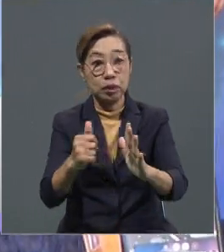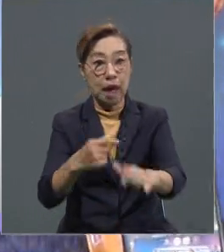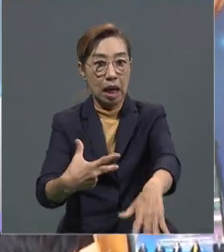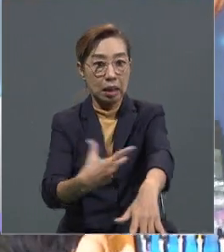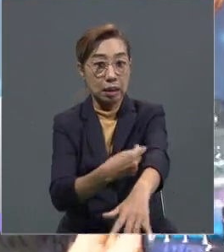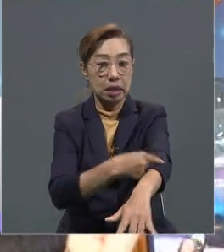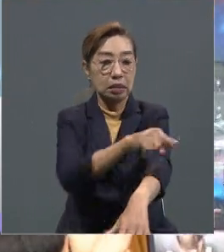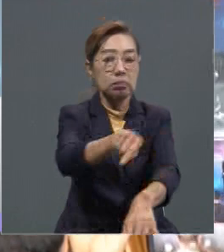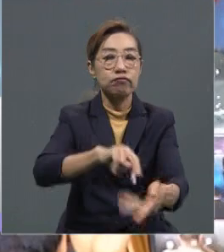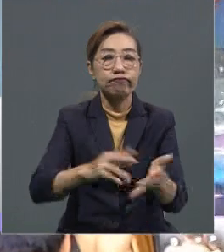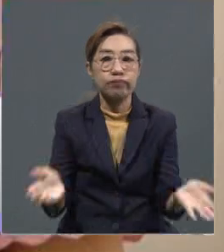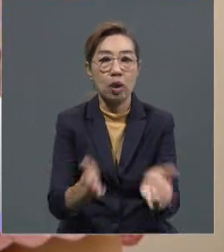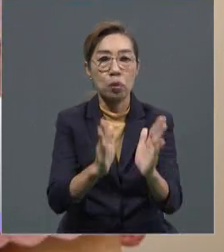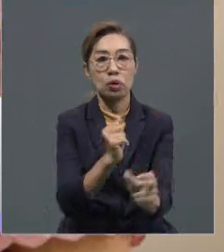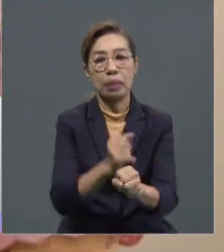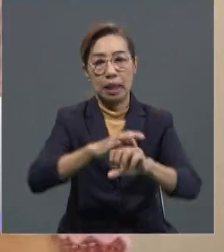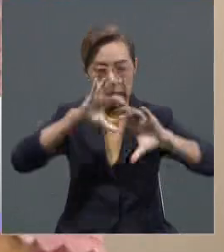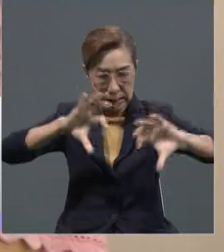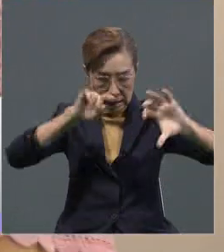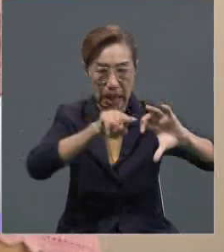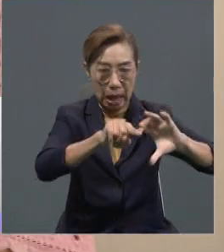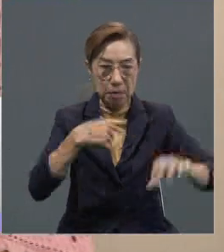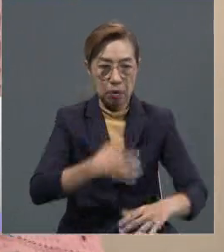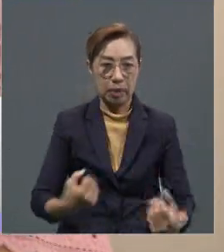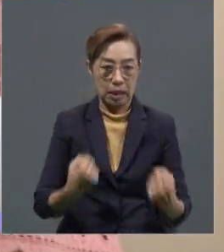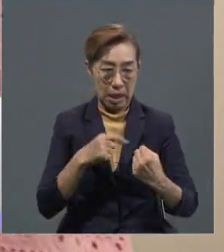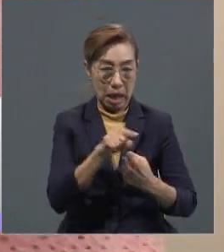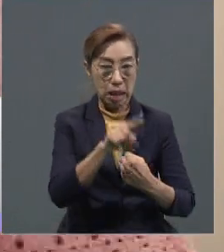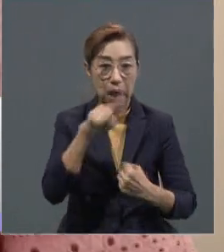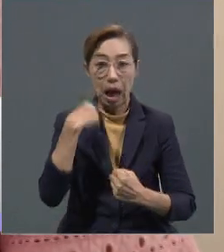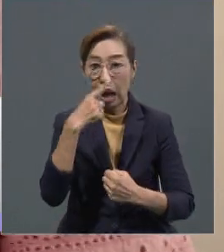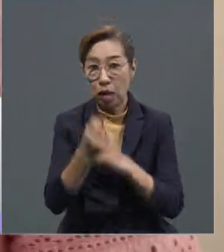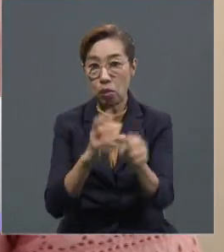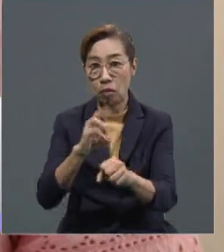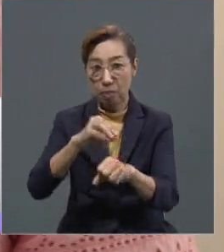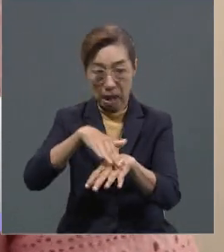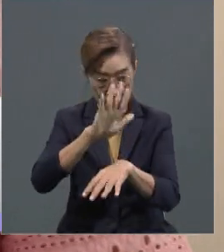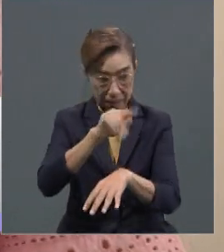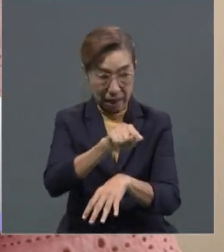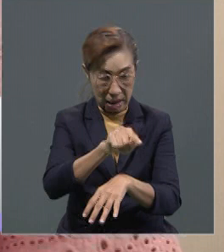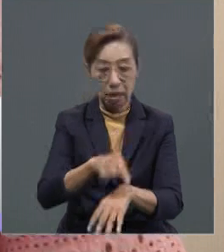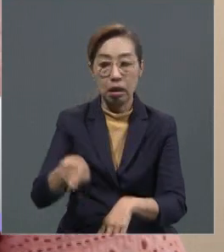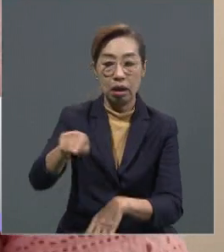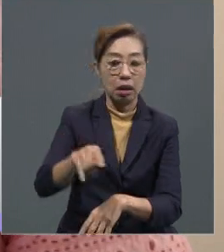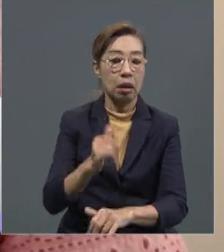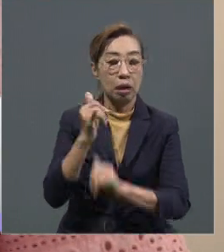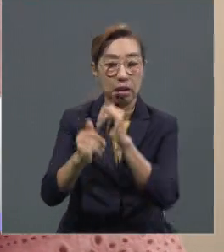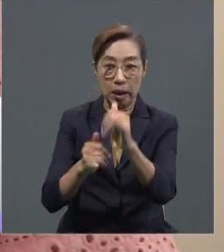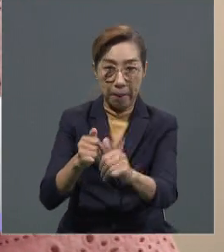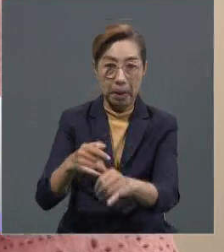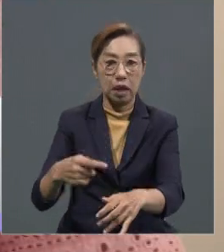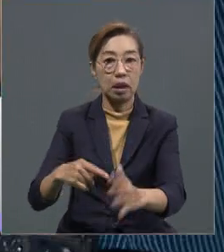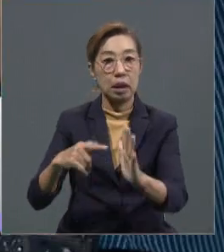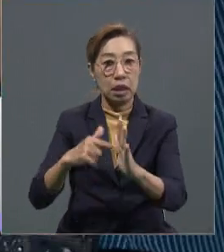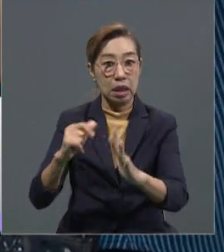พร้อมชวนบุคคลที่ใช้สิทธิ์เบิกจ่ายตรงกับกรมบัญชีกลางที่มีอายุ 65ปีขึ้นไปเข้ารับบริการโครงการนำร่องระยะที่